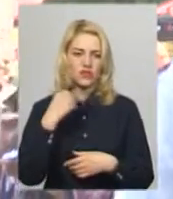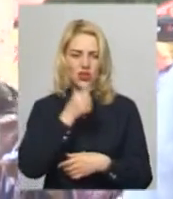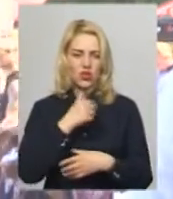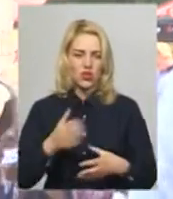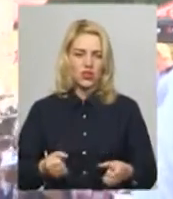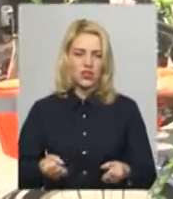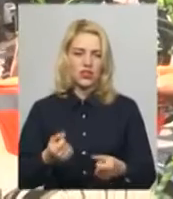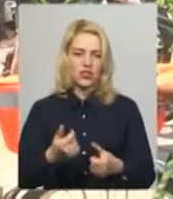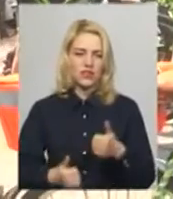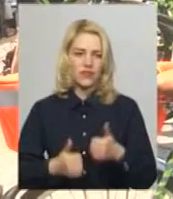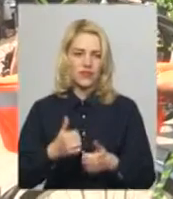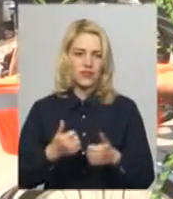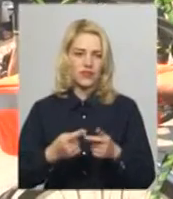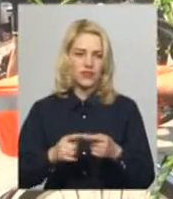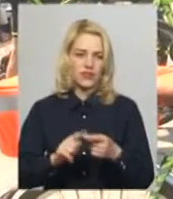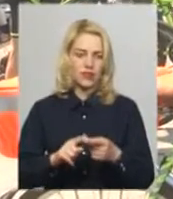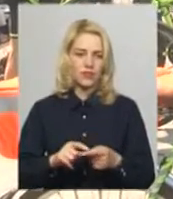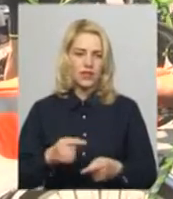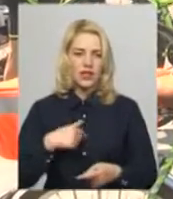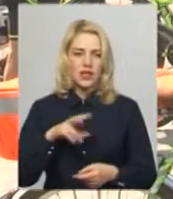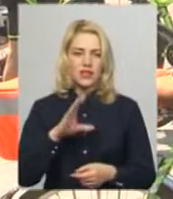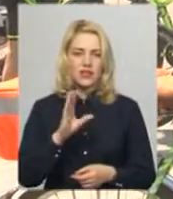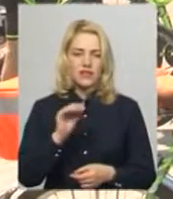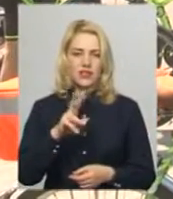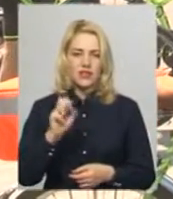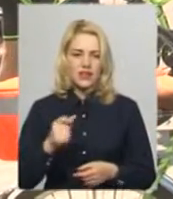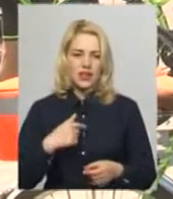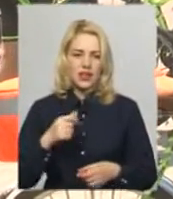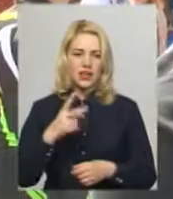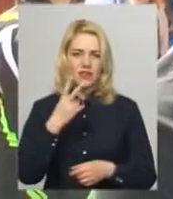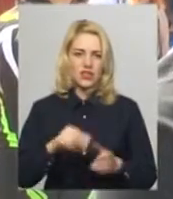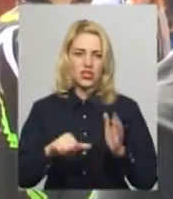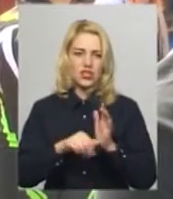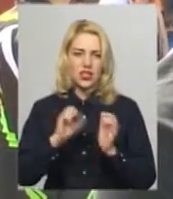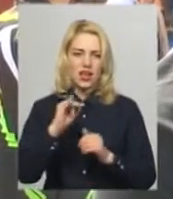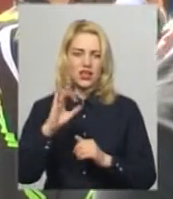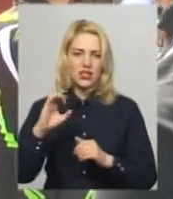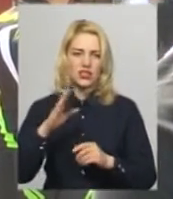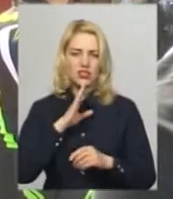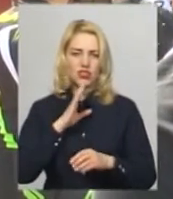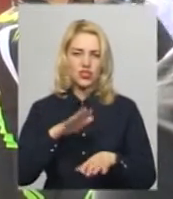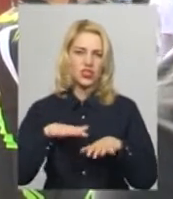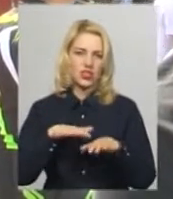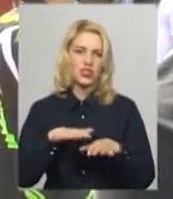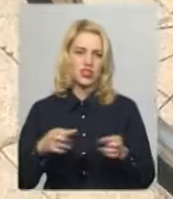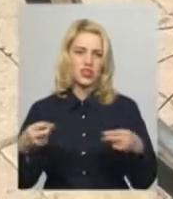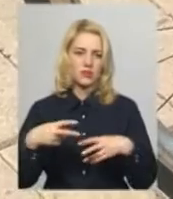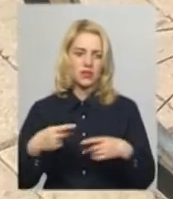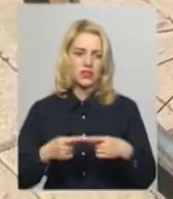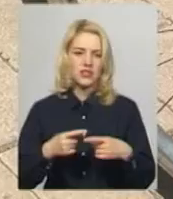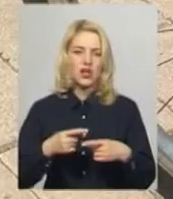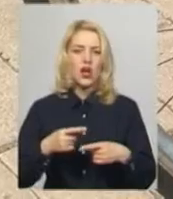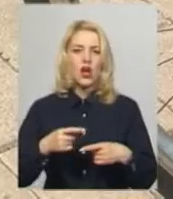цей конкурс. Олена Савицька приїхала на велопробіг на 26-річному АІС. Жінка шиє спецодяг, тож затюнінгувала свій